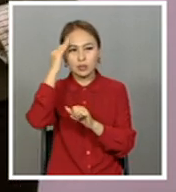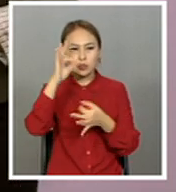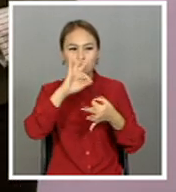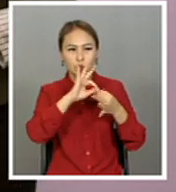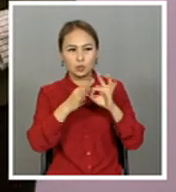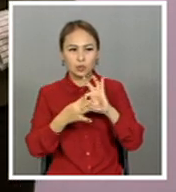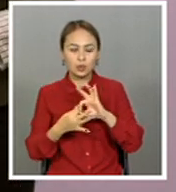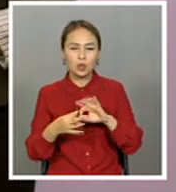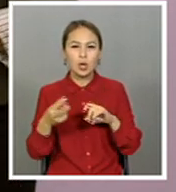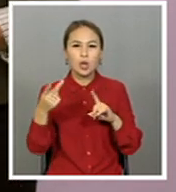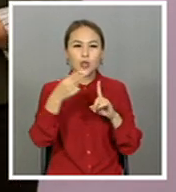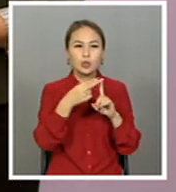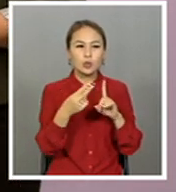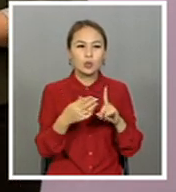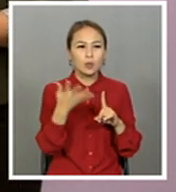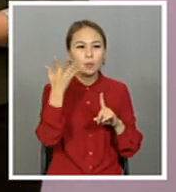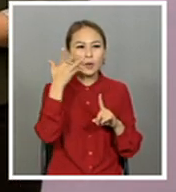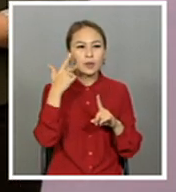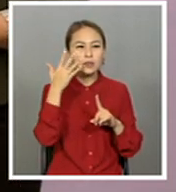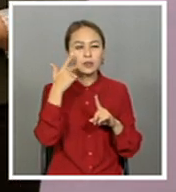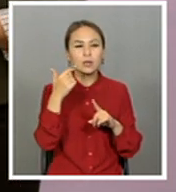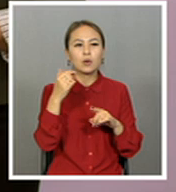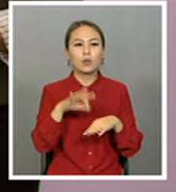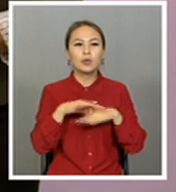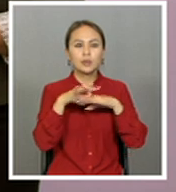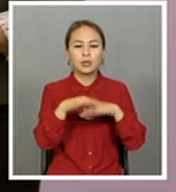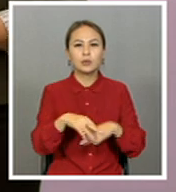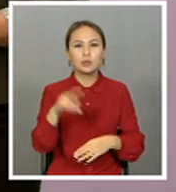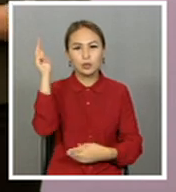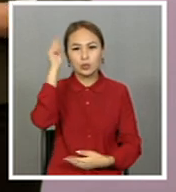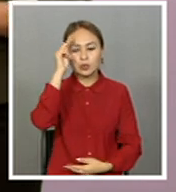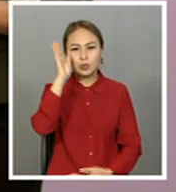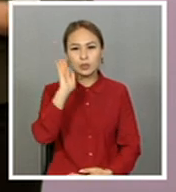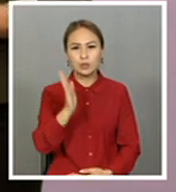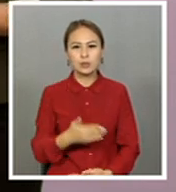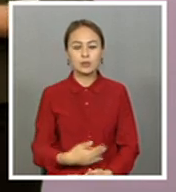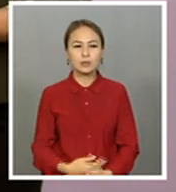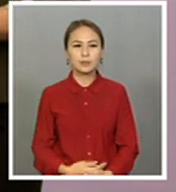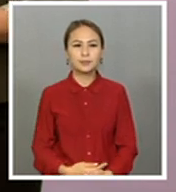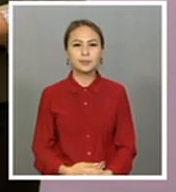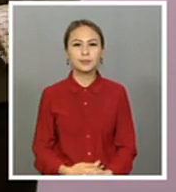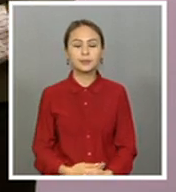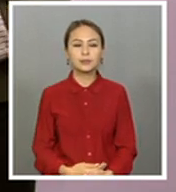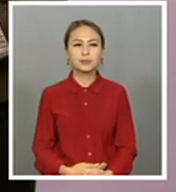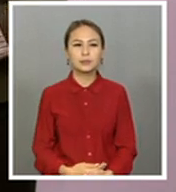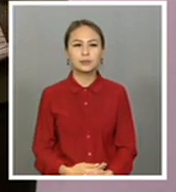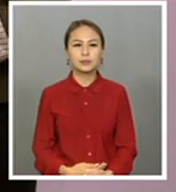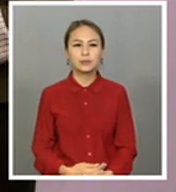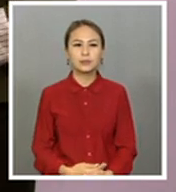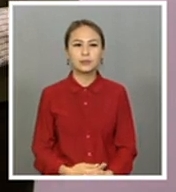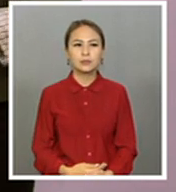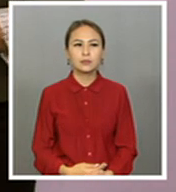мағынасын түсінуді, сөйлеу барысында қолдануды үйренесіңдер.